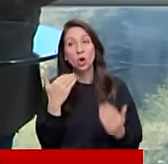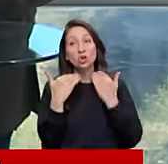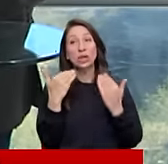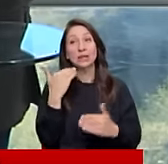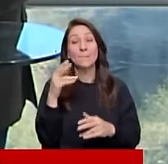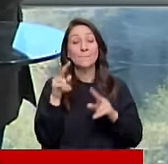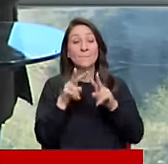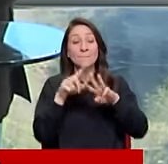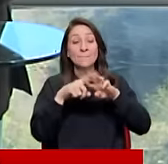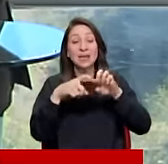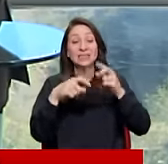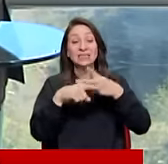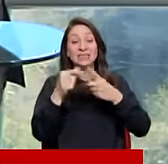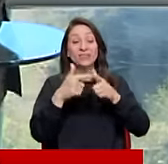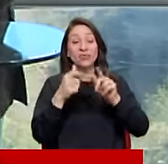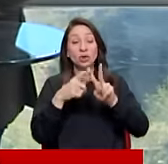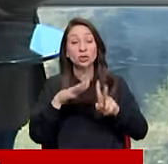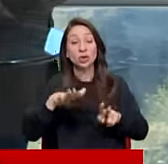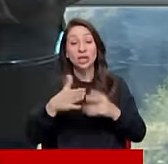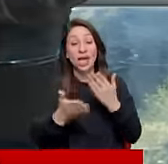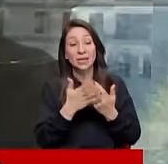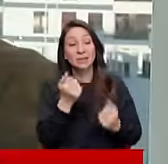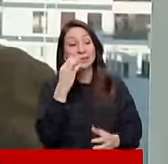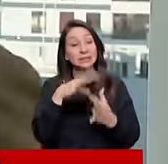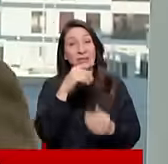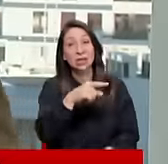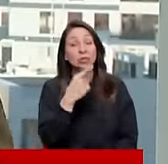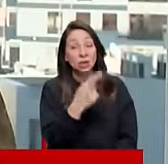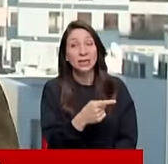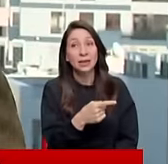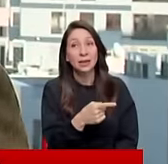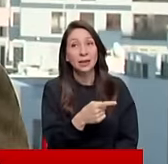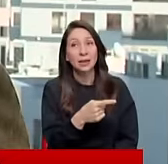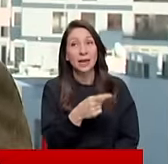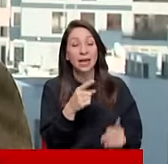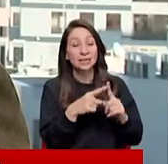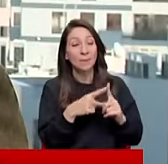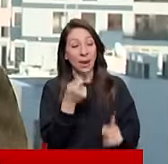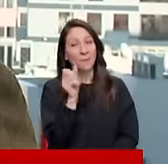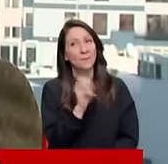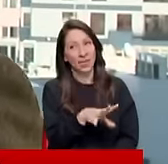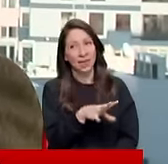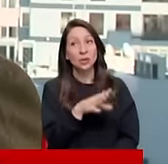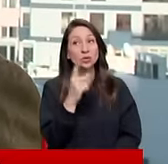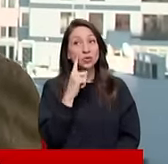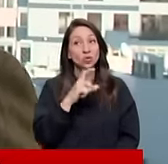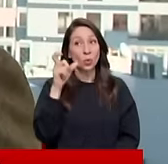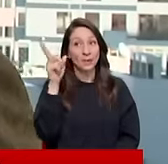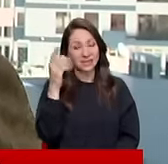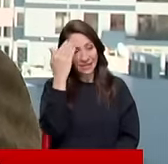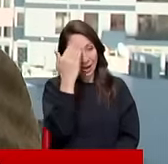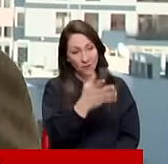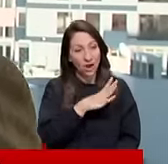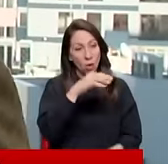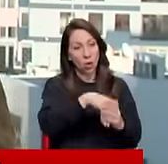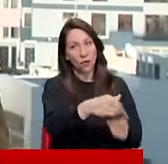Yozgat'taki, Merzifon'daki sosyal yardım alan vatandaşa. Diyor ki hesabınıza para yatırıldı, Cumhurbaşkanımızın selamı